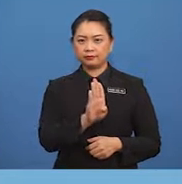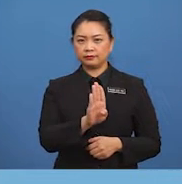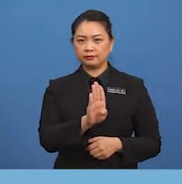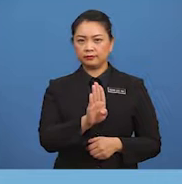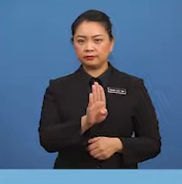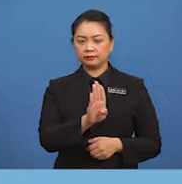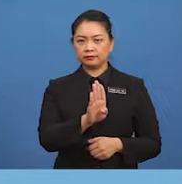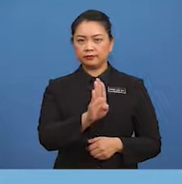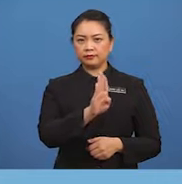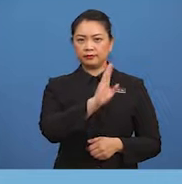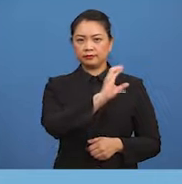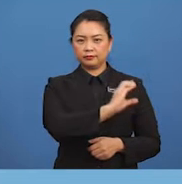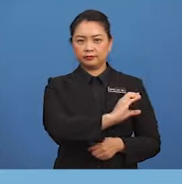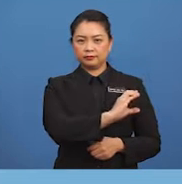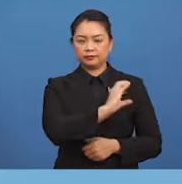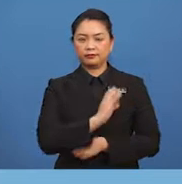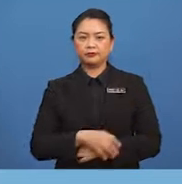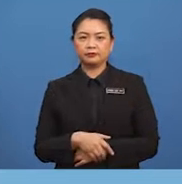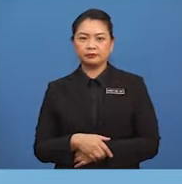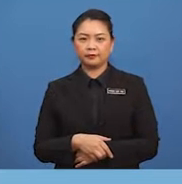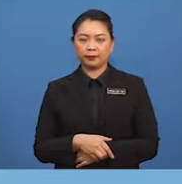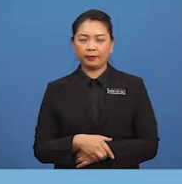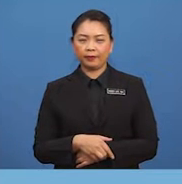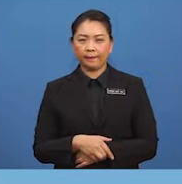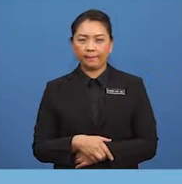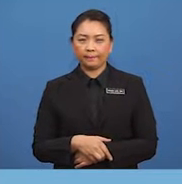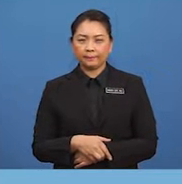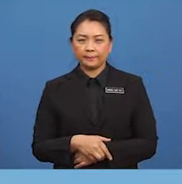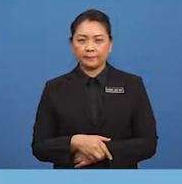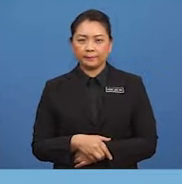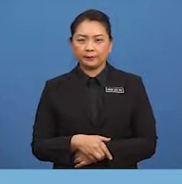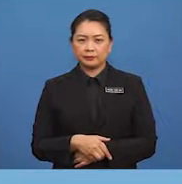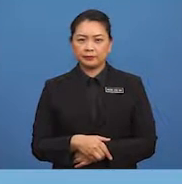B dan berakhir dengan C.